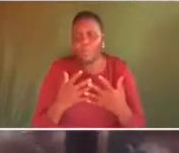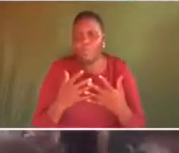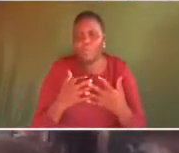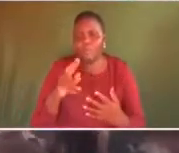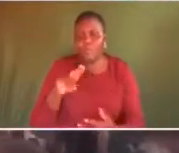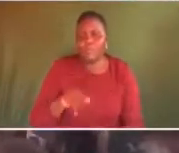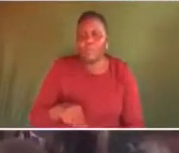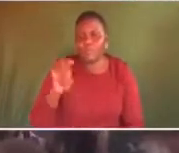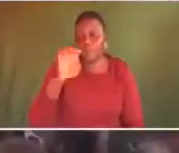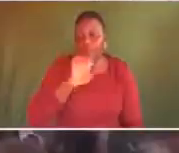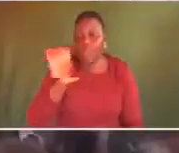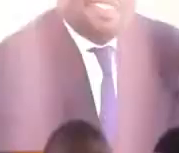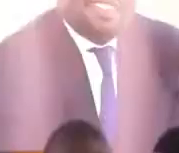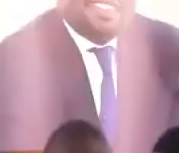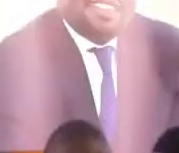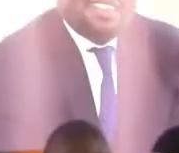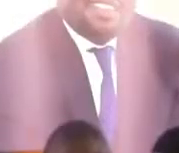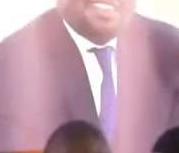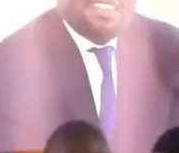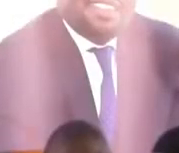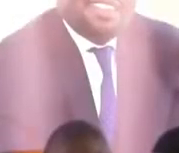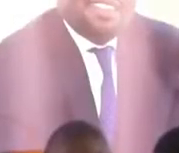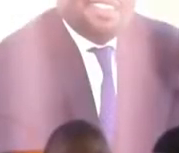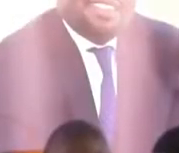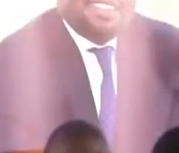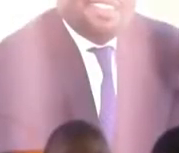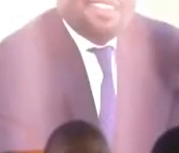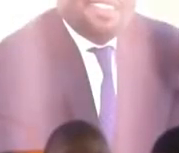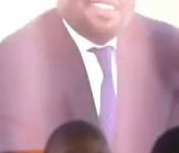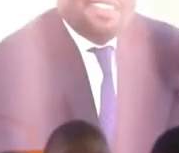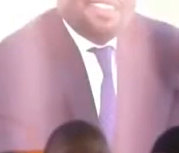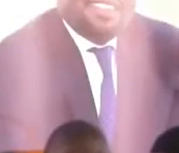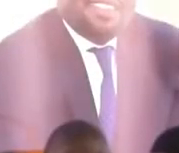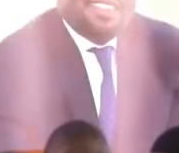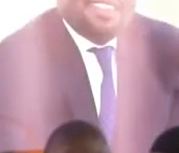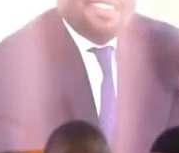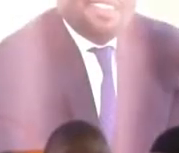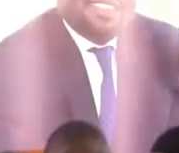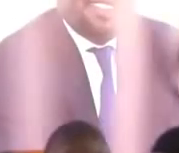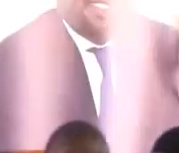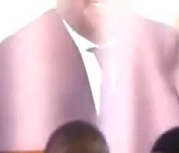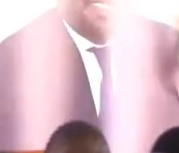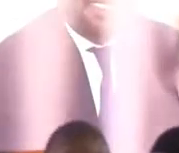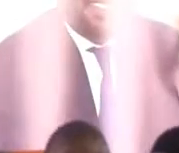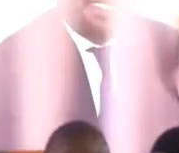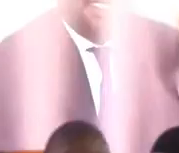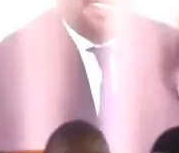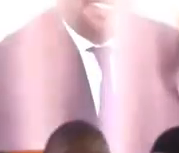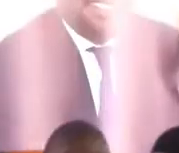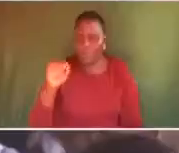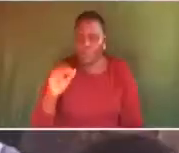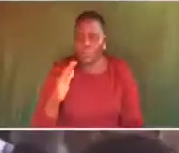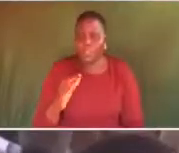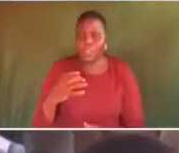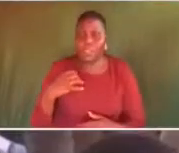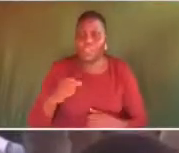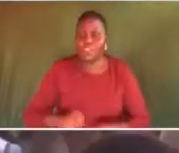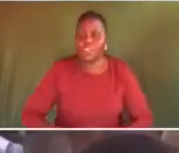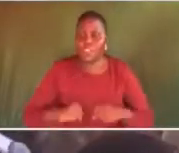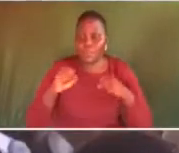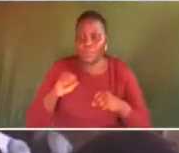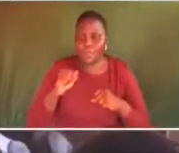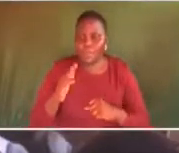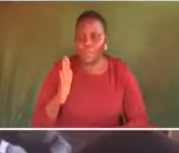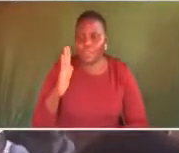northeastern the other part. Sasa mheshimiwa Tongoyo ndio chairman wa security committee your excellency. Yeye